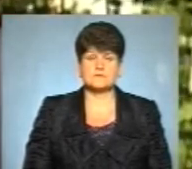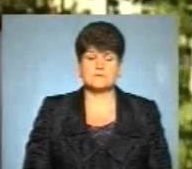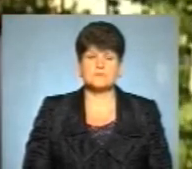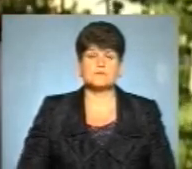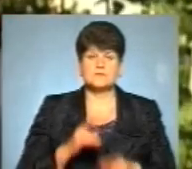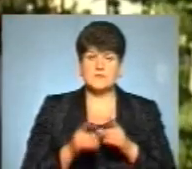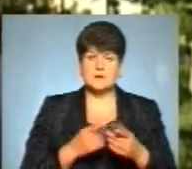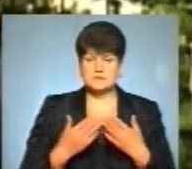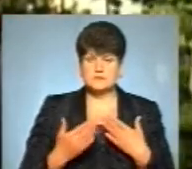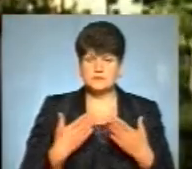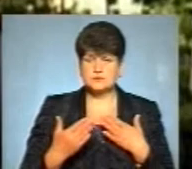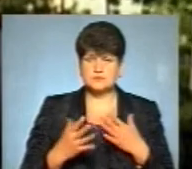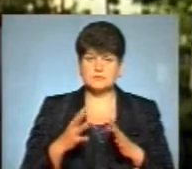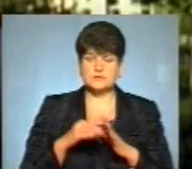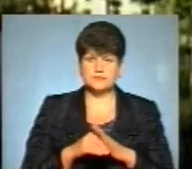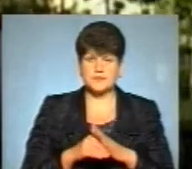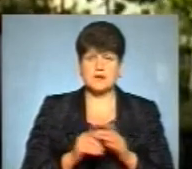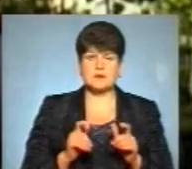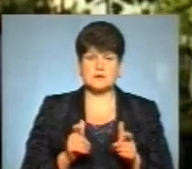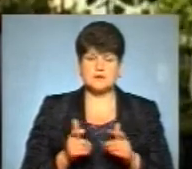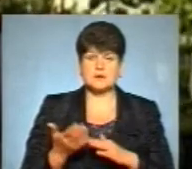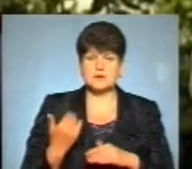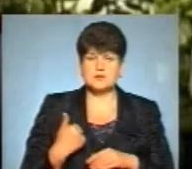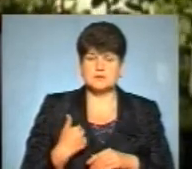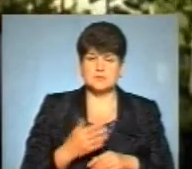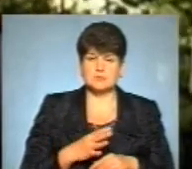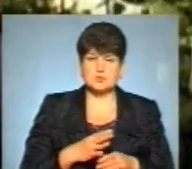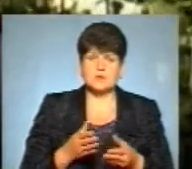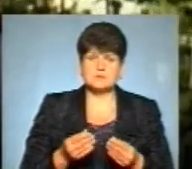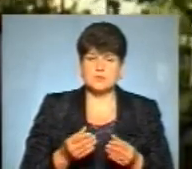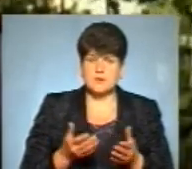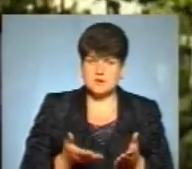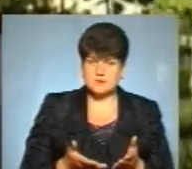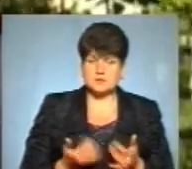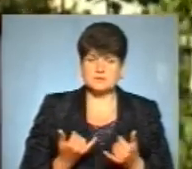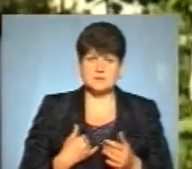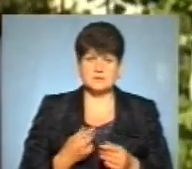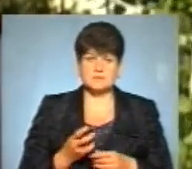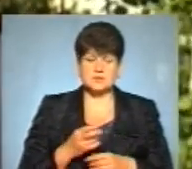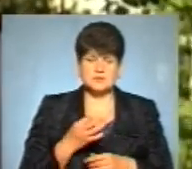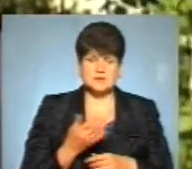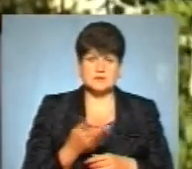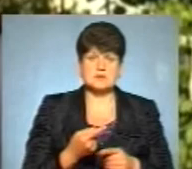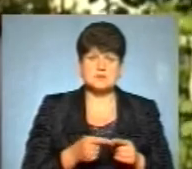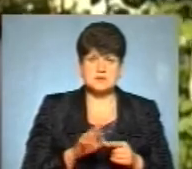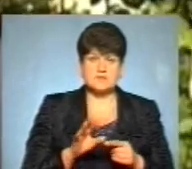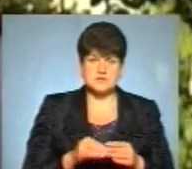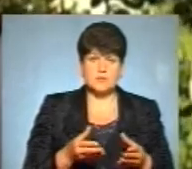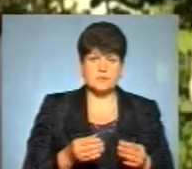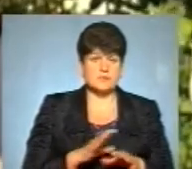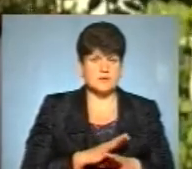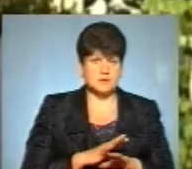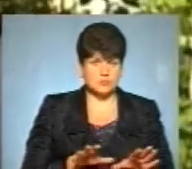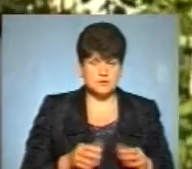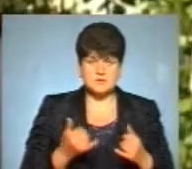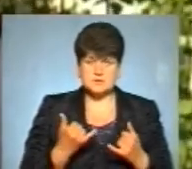Змінились підходи до запровадження адаптивного карантину. Раніше ми йшли на пом'якшення, тепер ми прийшли і сказали, дивіться, оце вже ми пом'якшувати не будемо.